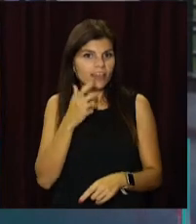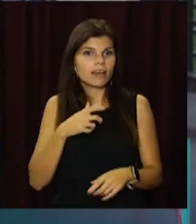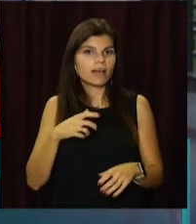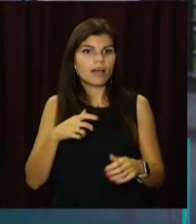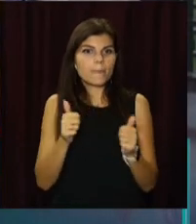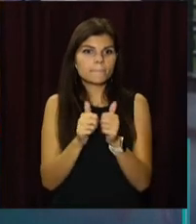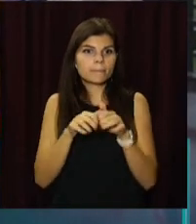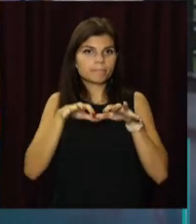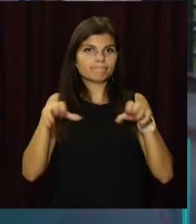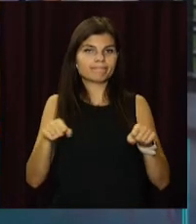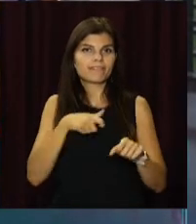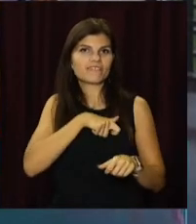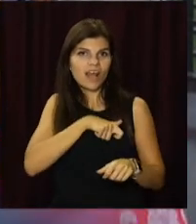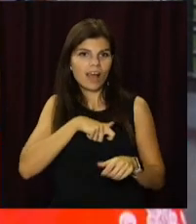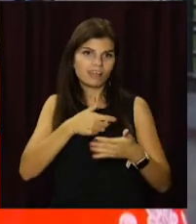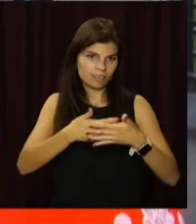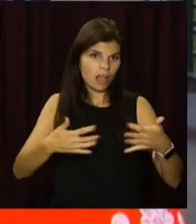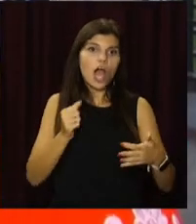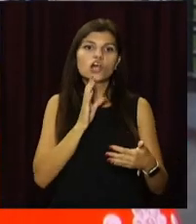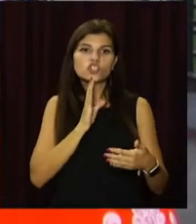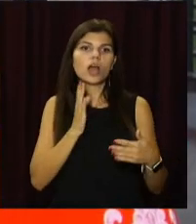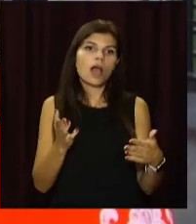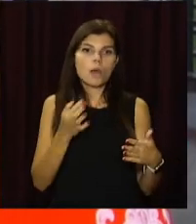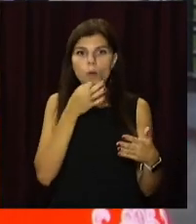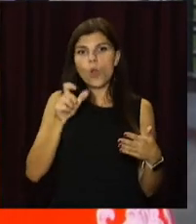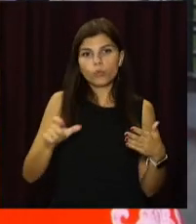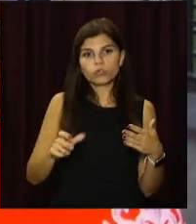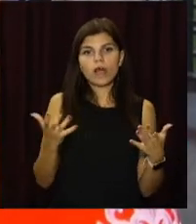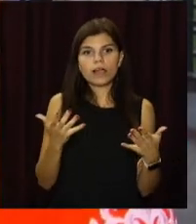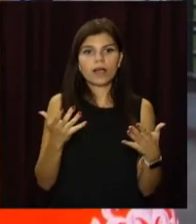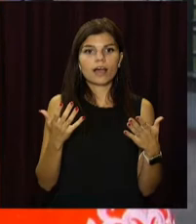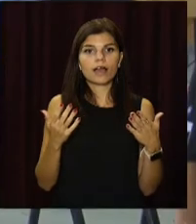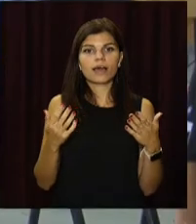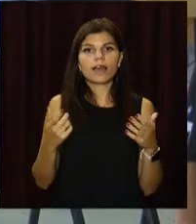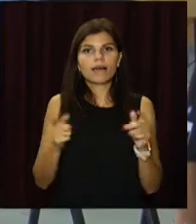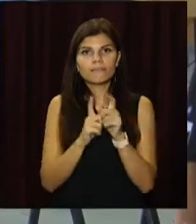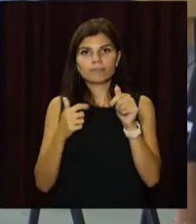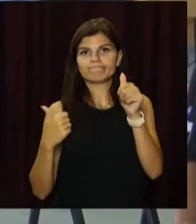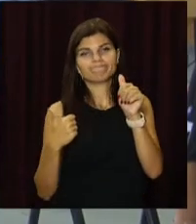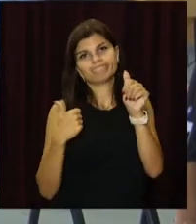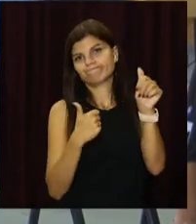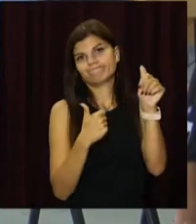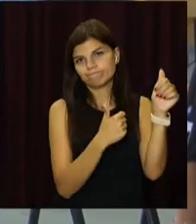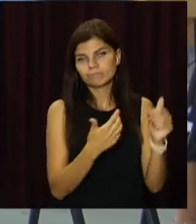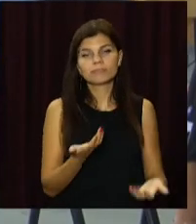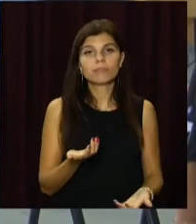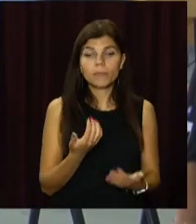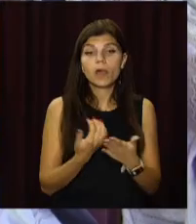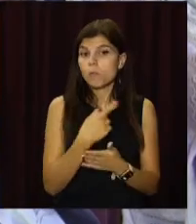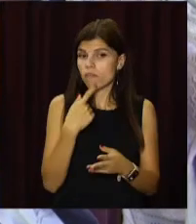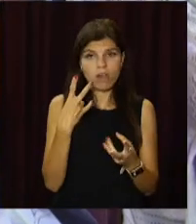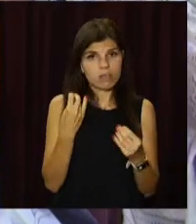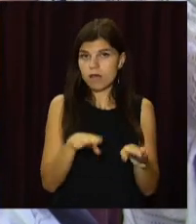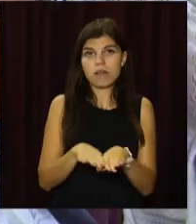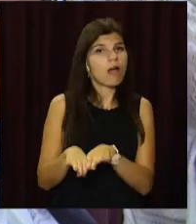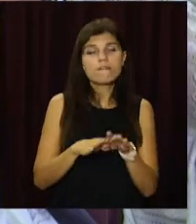жінки – це ті, як би сказати, люди, які тягнуть цей віз. Серед основних проявів гендерної нерівності